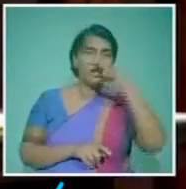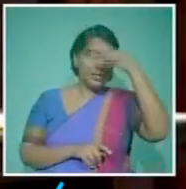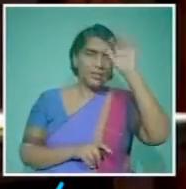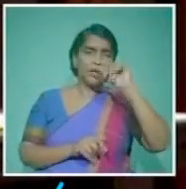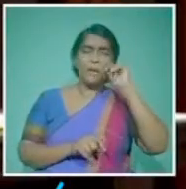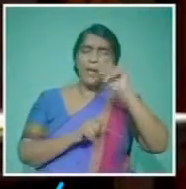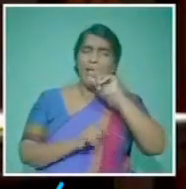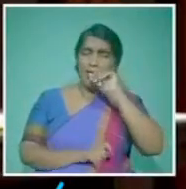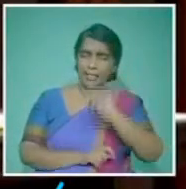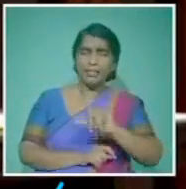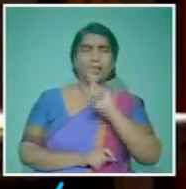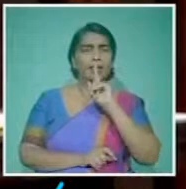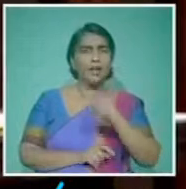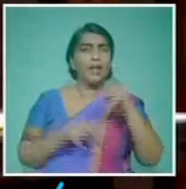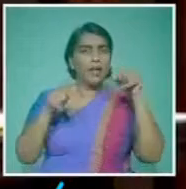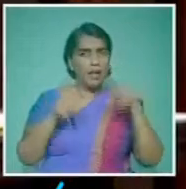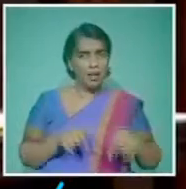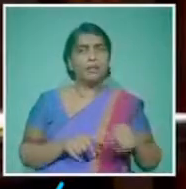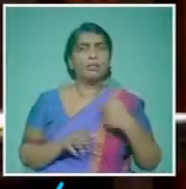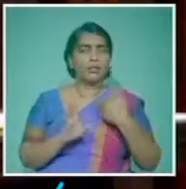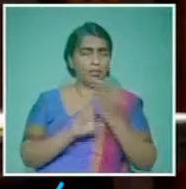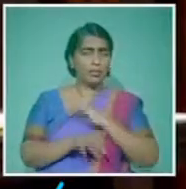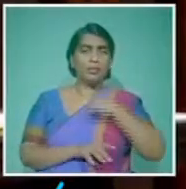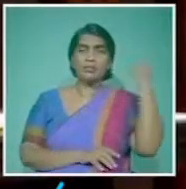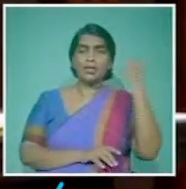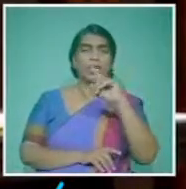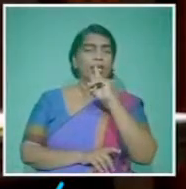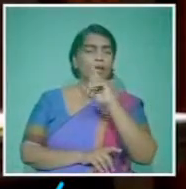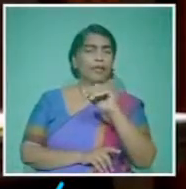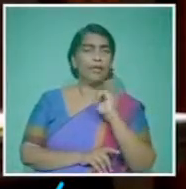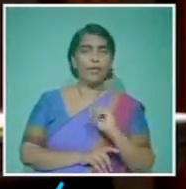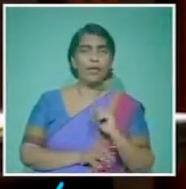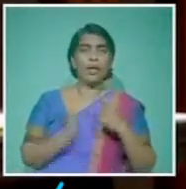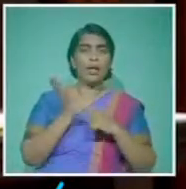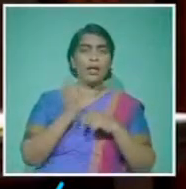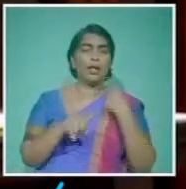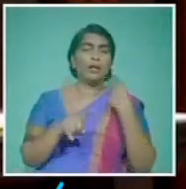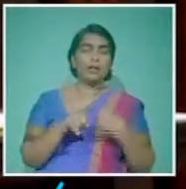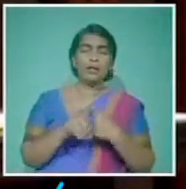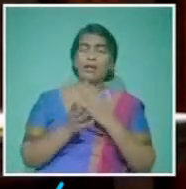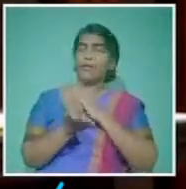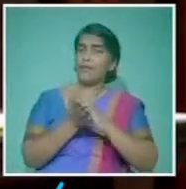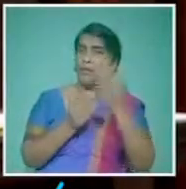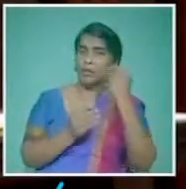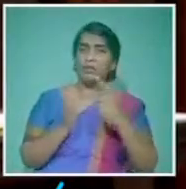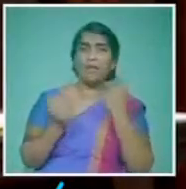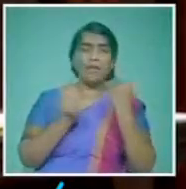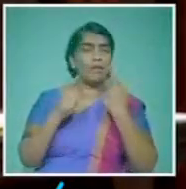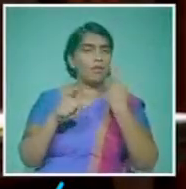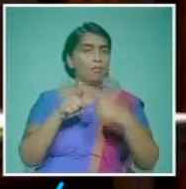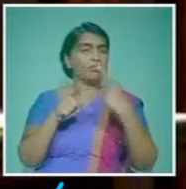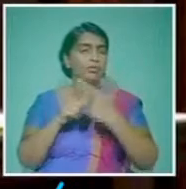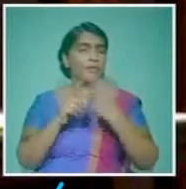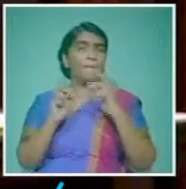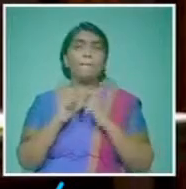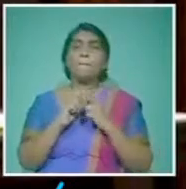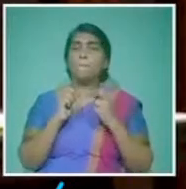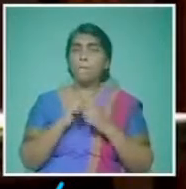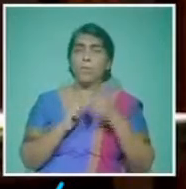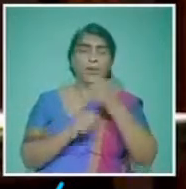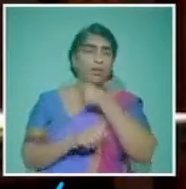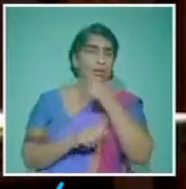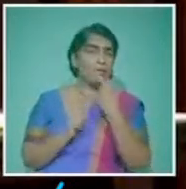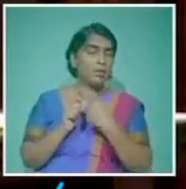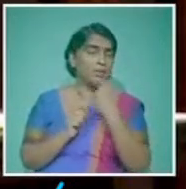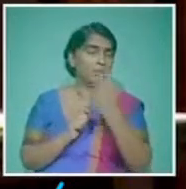the Adaunat Matapera Katagar, Katike Mura the Kue, Badusahan Labadin, leasing company within a prasna, pension get